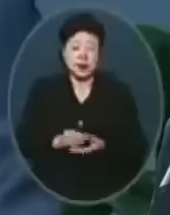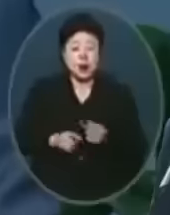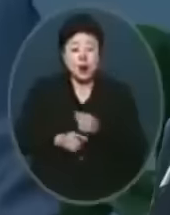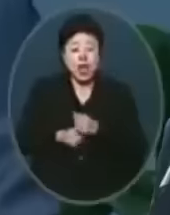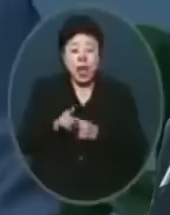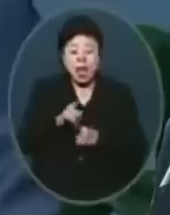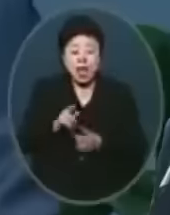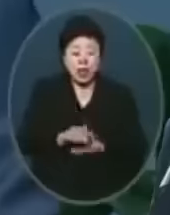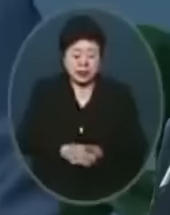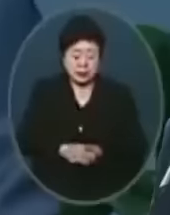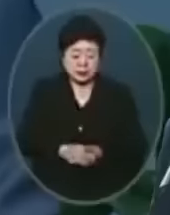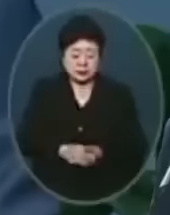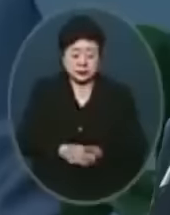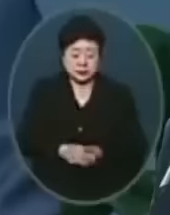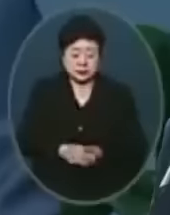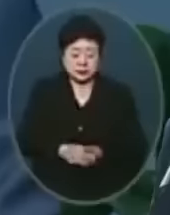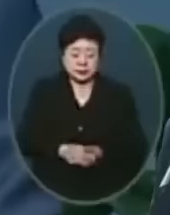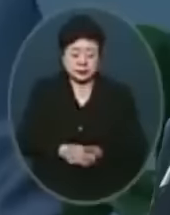왜냐하면